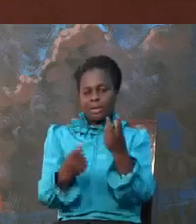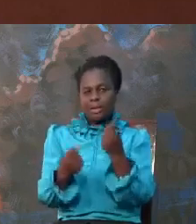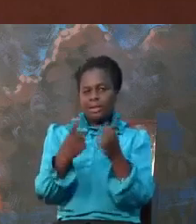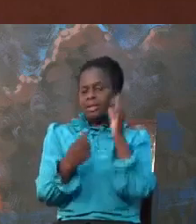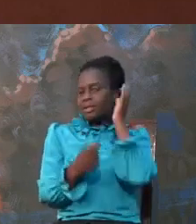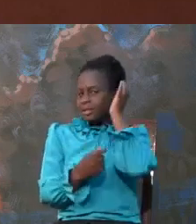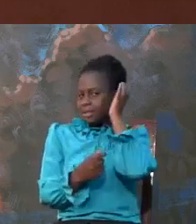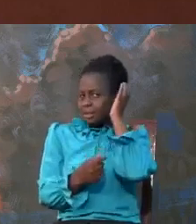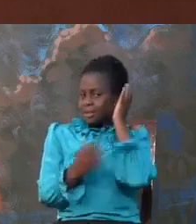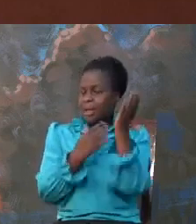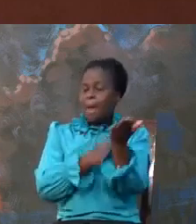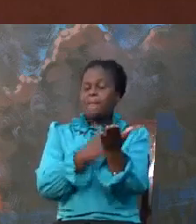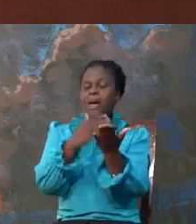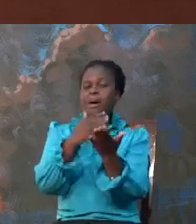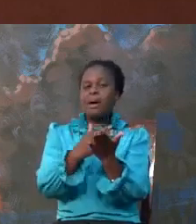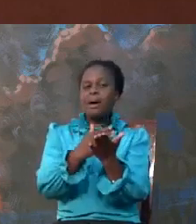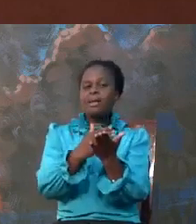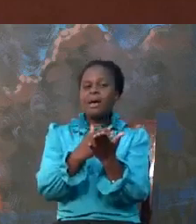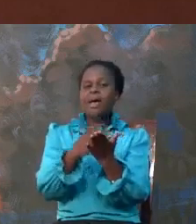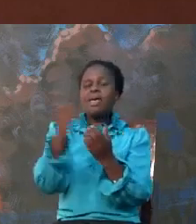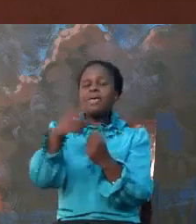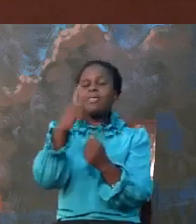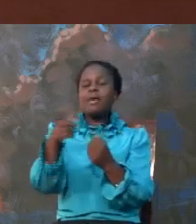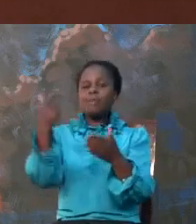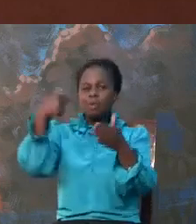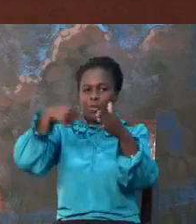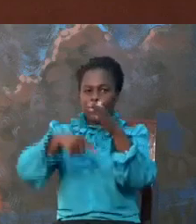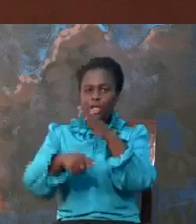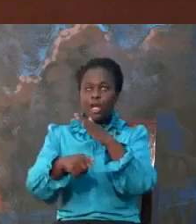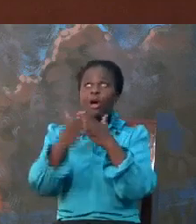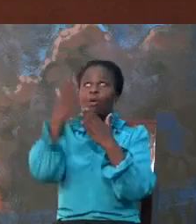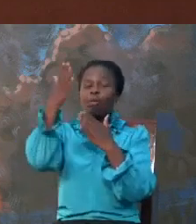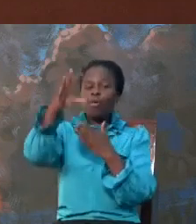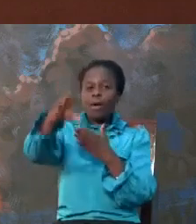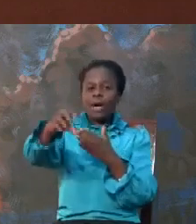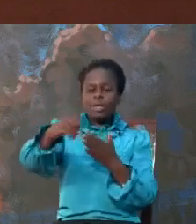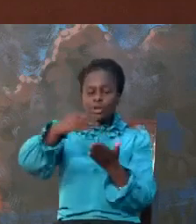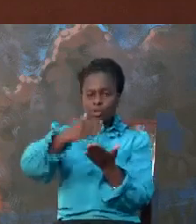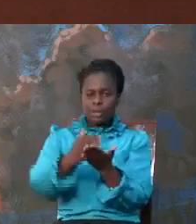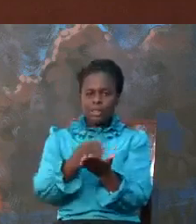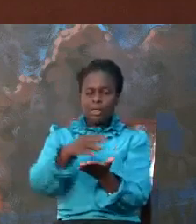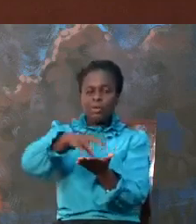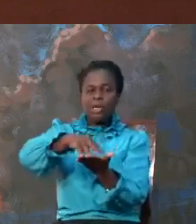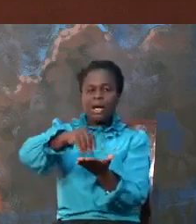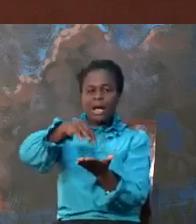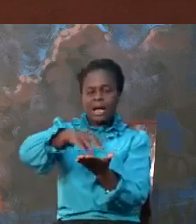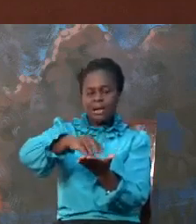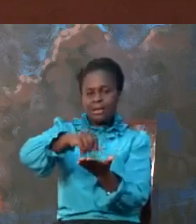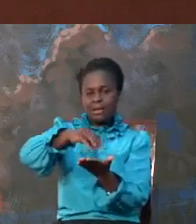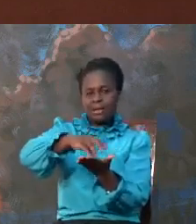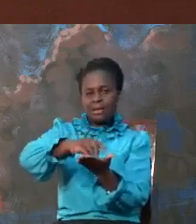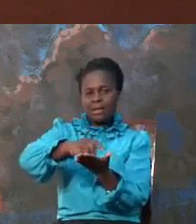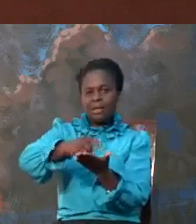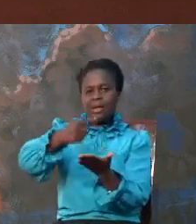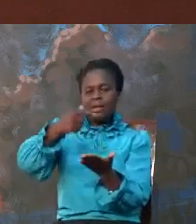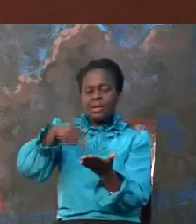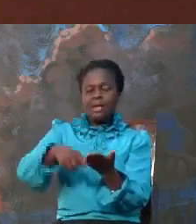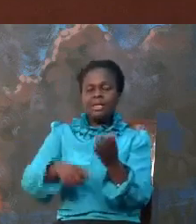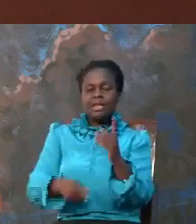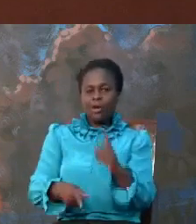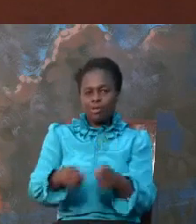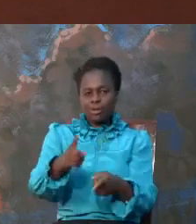Baada ya dhambi kuingia, Mungu akachukua sehemu ya ardhi ndani ya kutembea kwa wana wa Israeli.